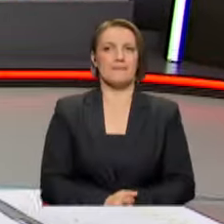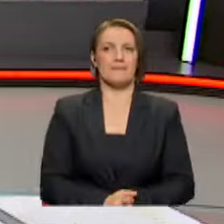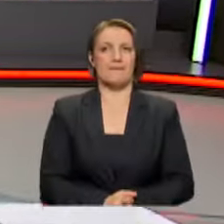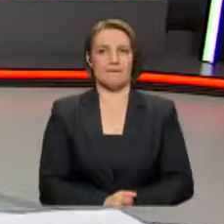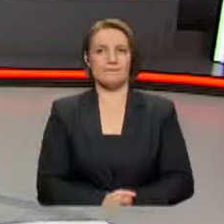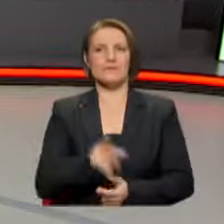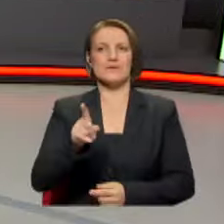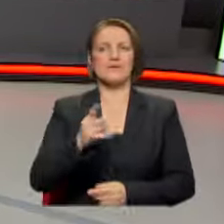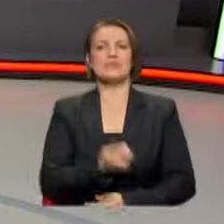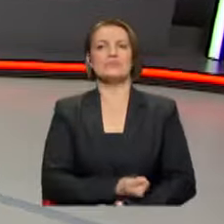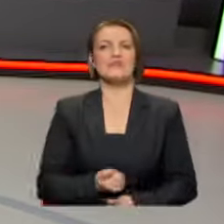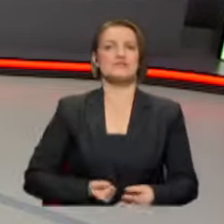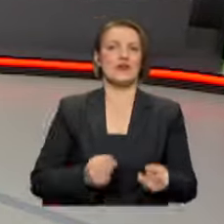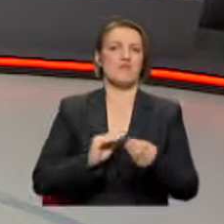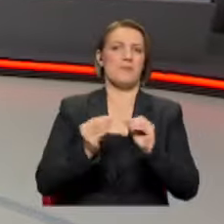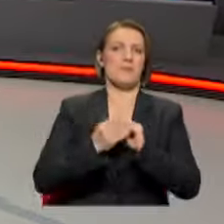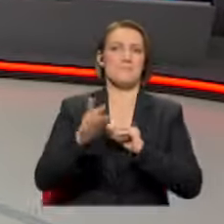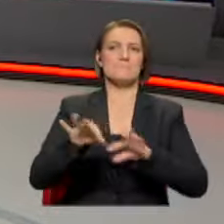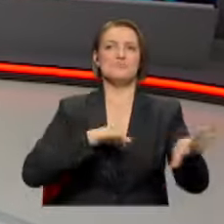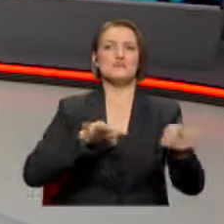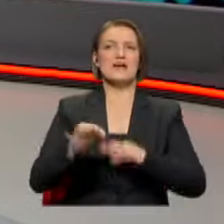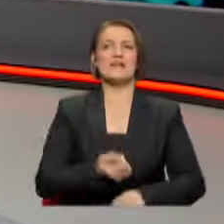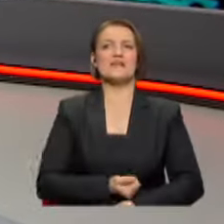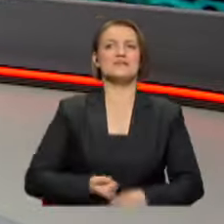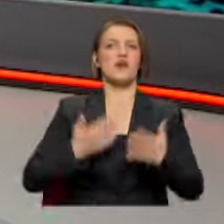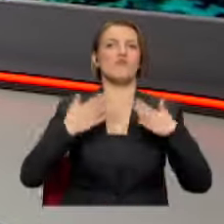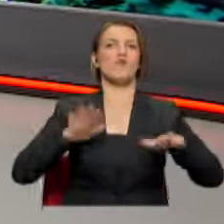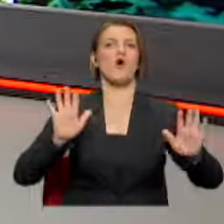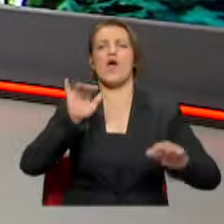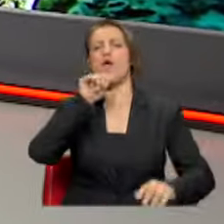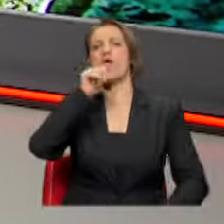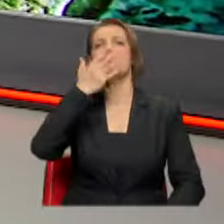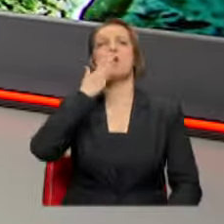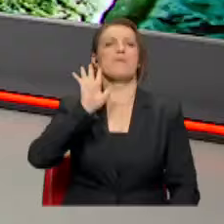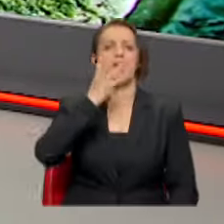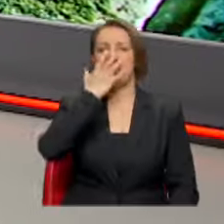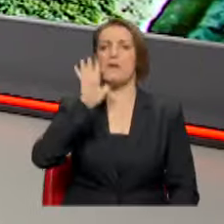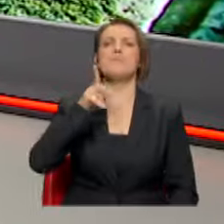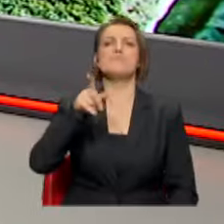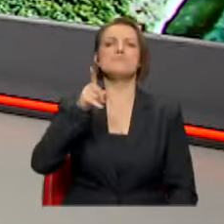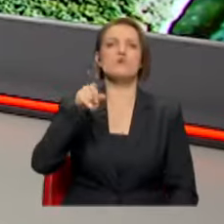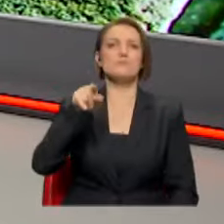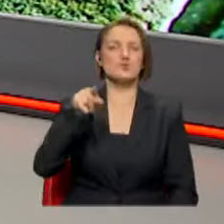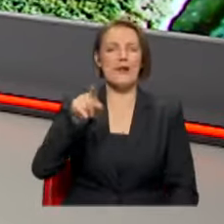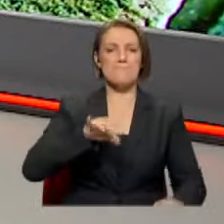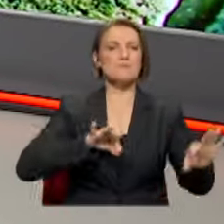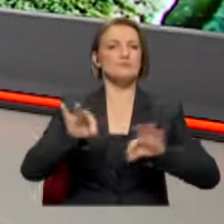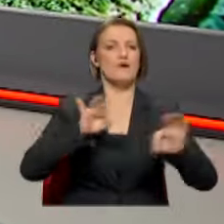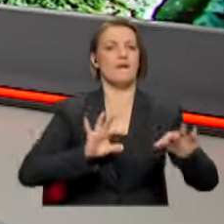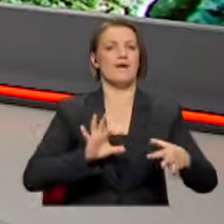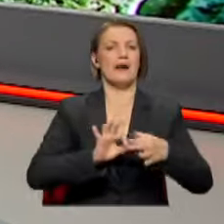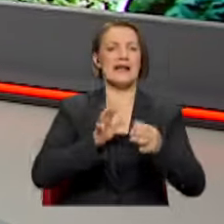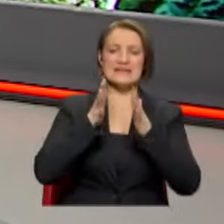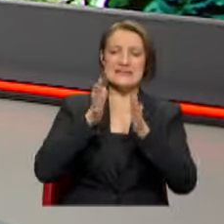Ha şu tasarruf meselesi müteahhide gelince tasarruf Yok hiç beklemeyin hiç buna buradaki bu müteahhitlerle ilgili